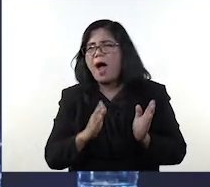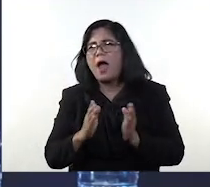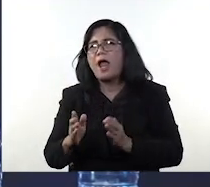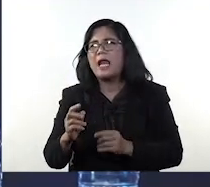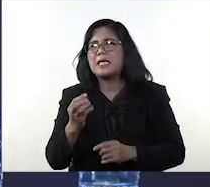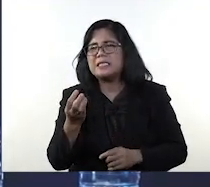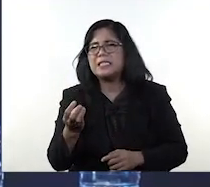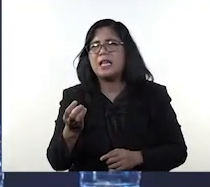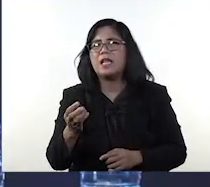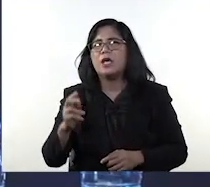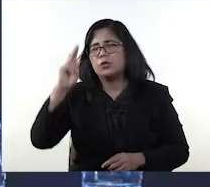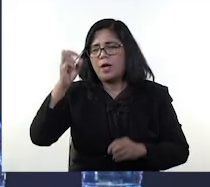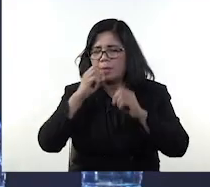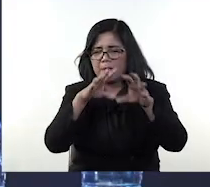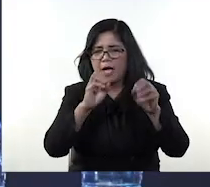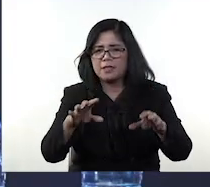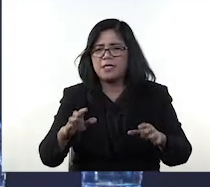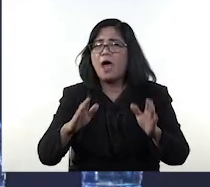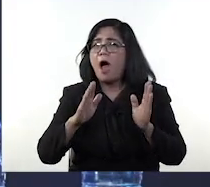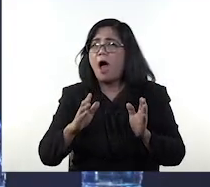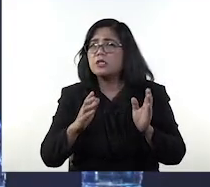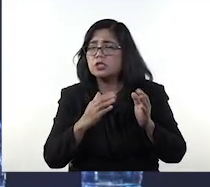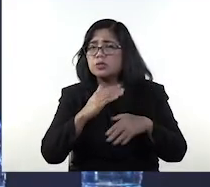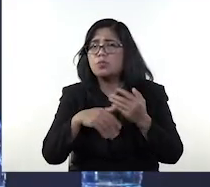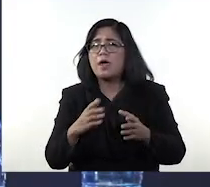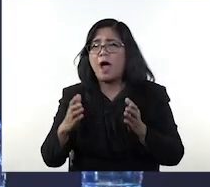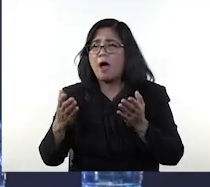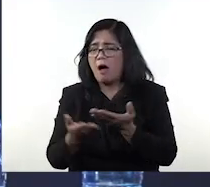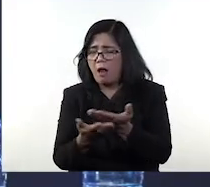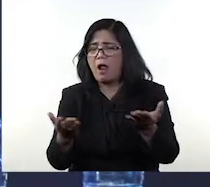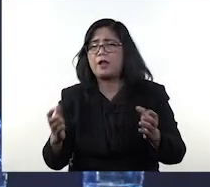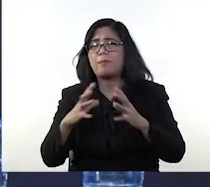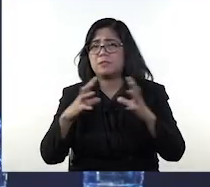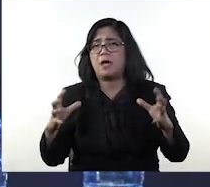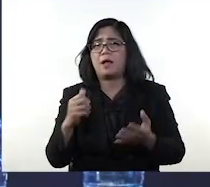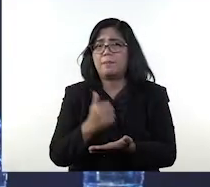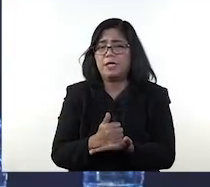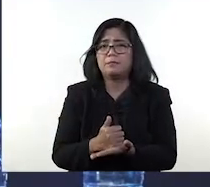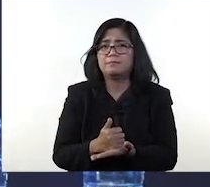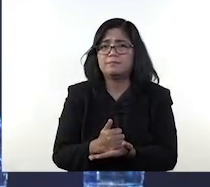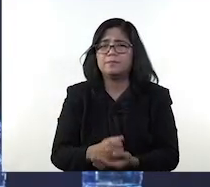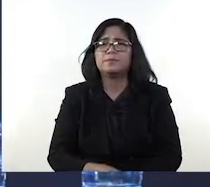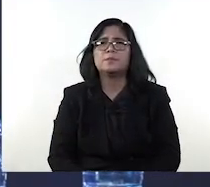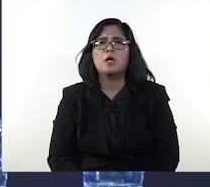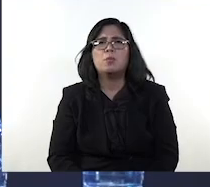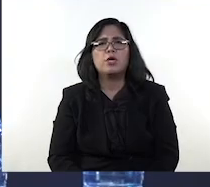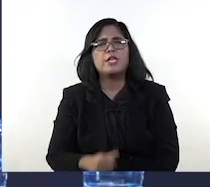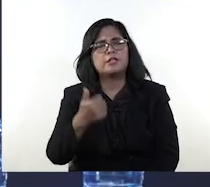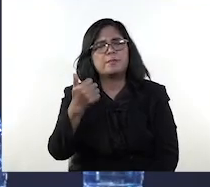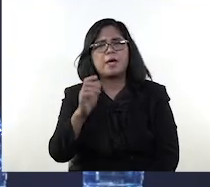Tuhan akan memberkati dalam perkara lebih besar mungkin yang terbaik buat kita sementara ini belum yang terhebat